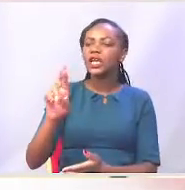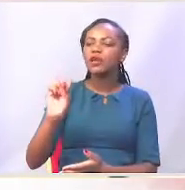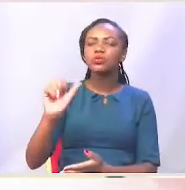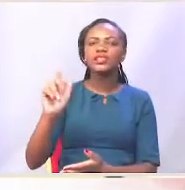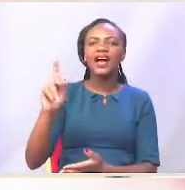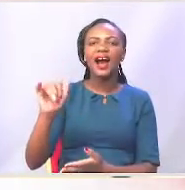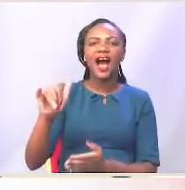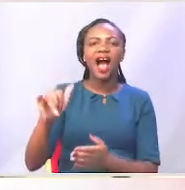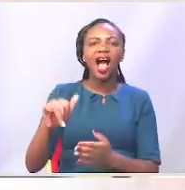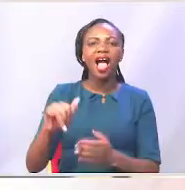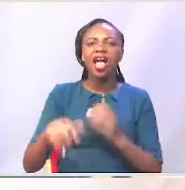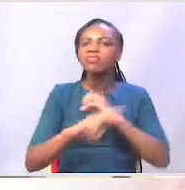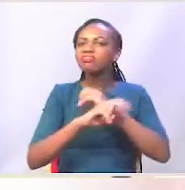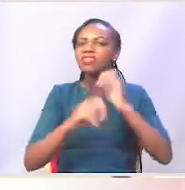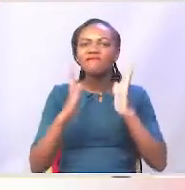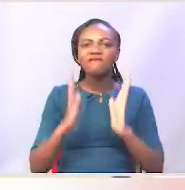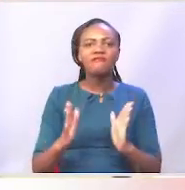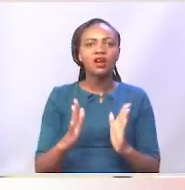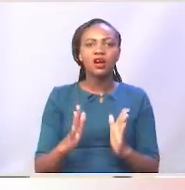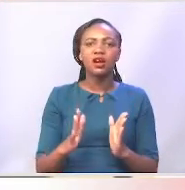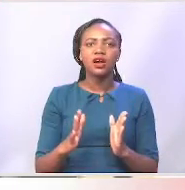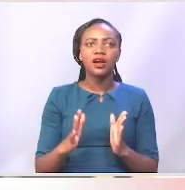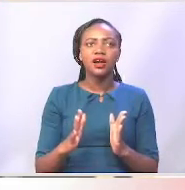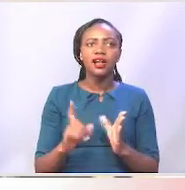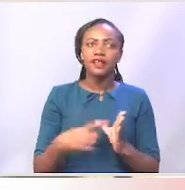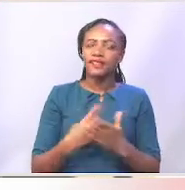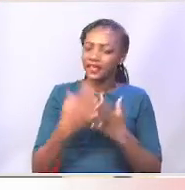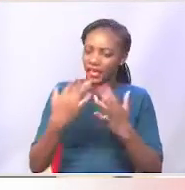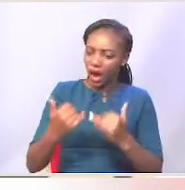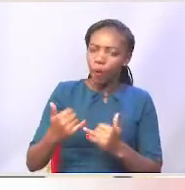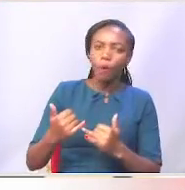Documentary evidence. Ajata angaze anashika Lusaka mkono.